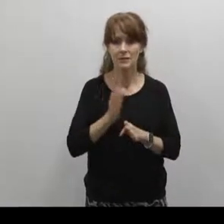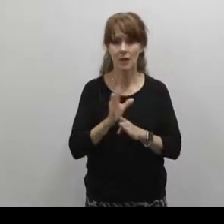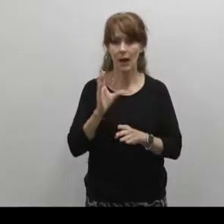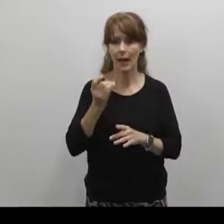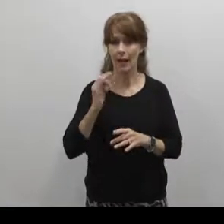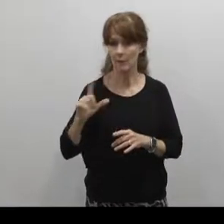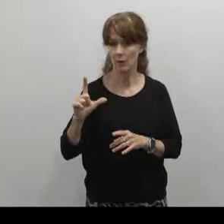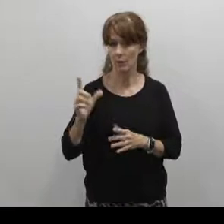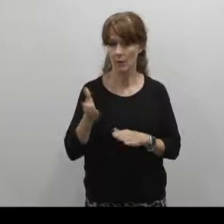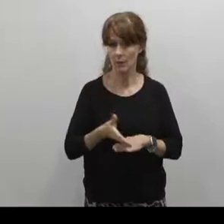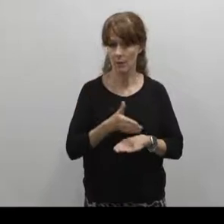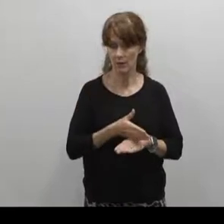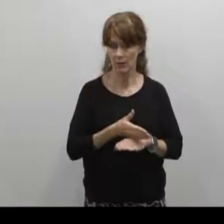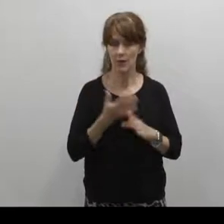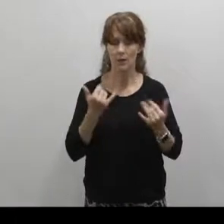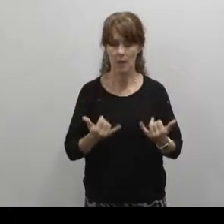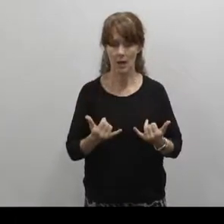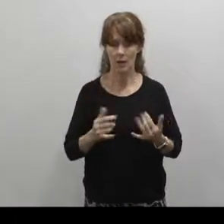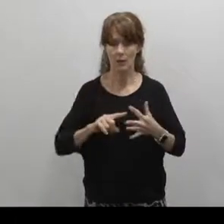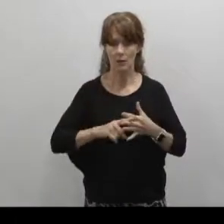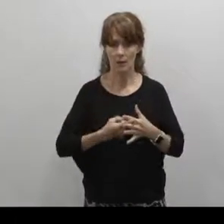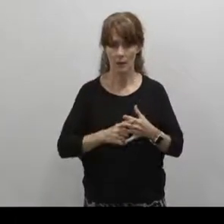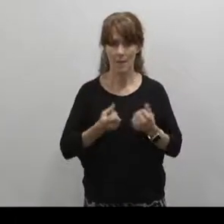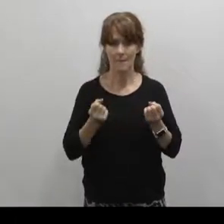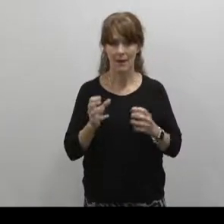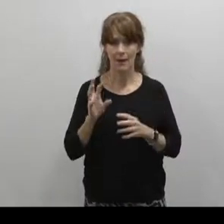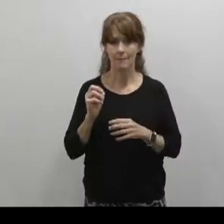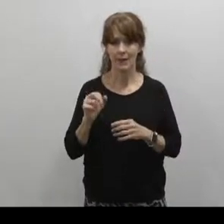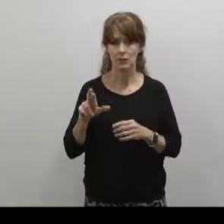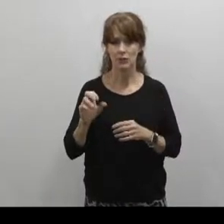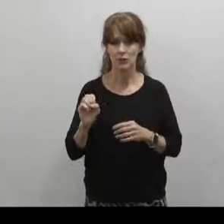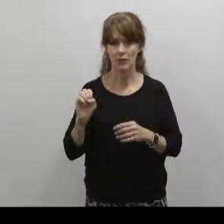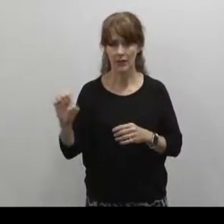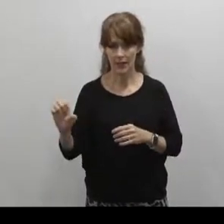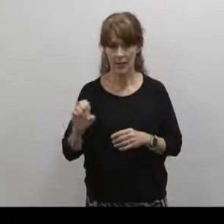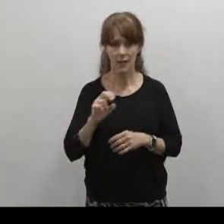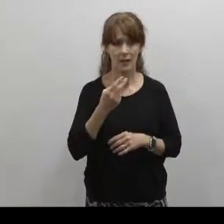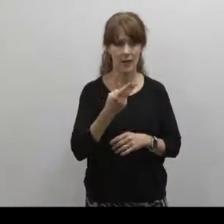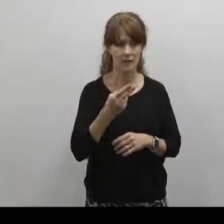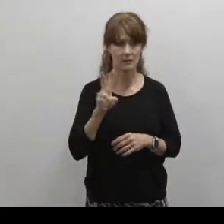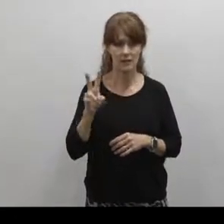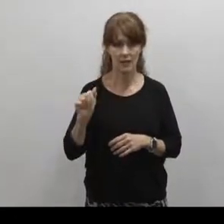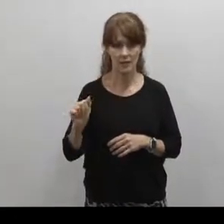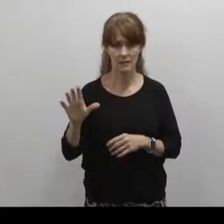bẹp pon thân nâng ca sang song kia thay tại dương bàn thổi khá